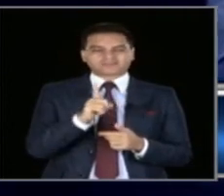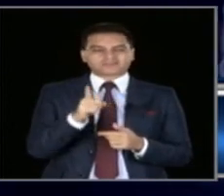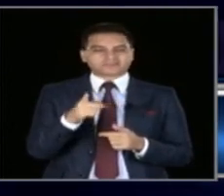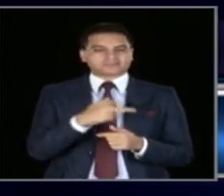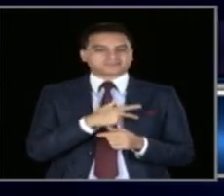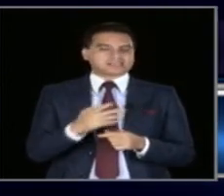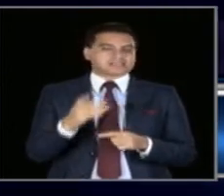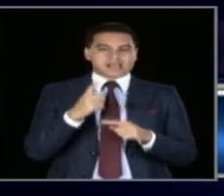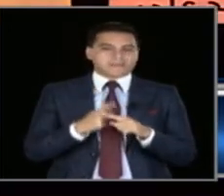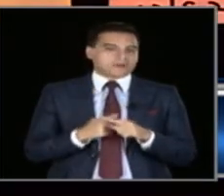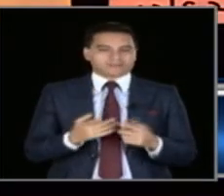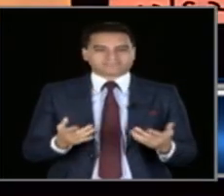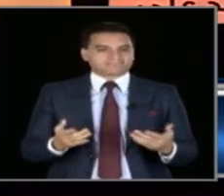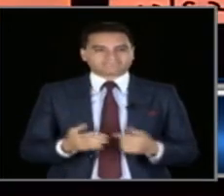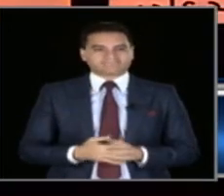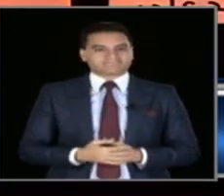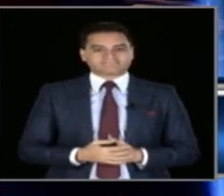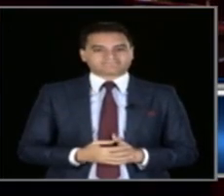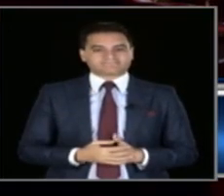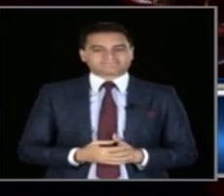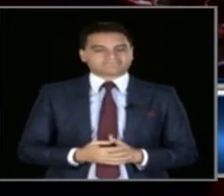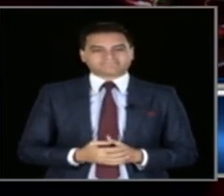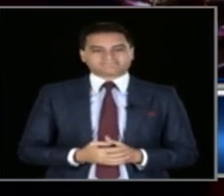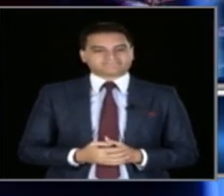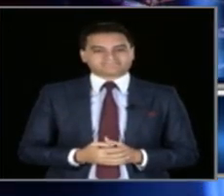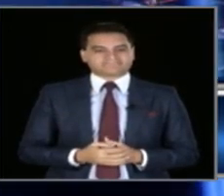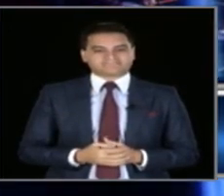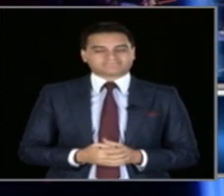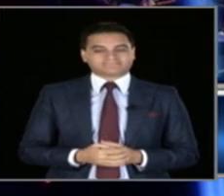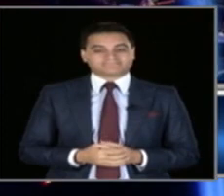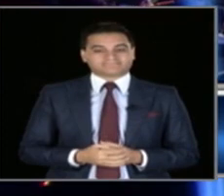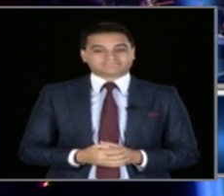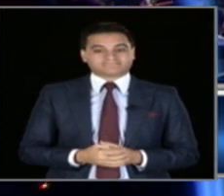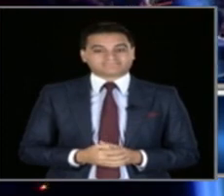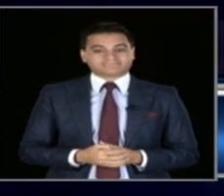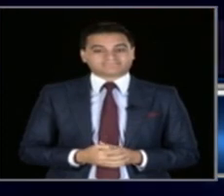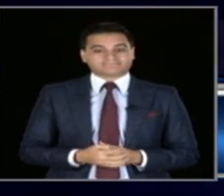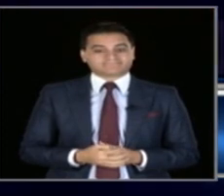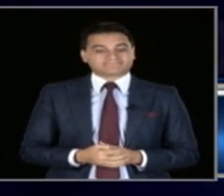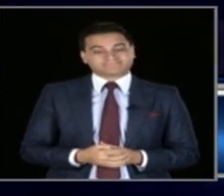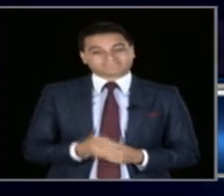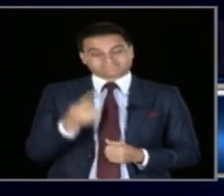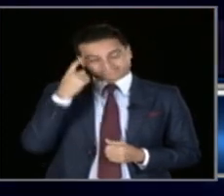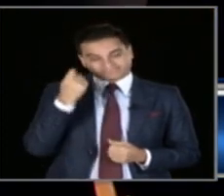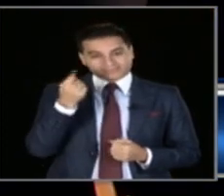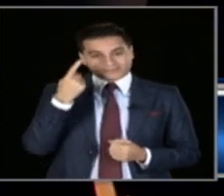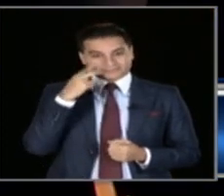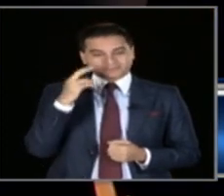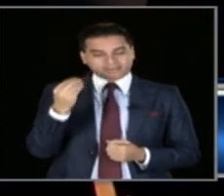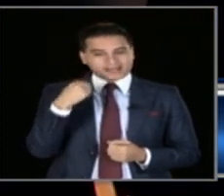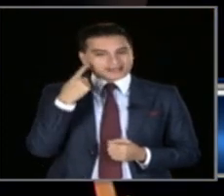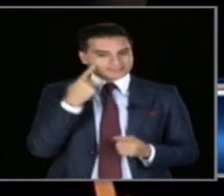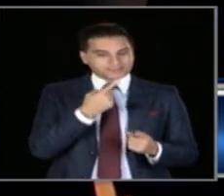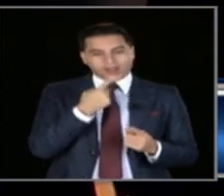طبعا إجابة مضحكة. طبعا. شيخ سوري. افتكرتي. طب استني هرجع